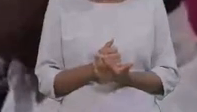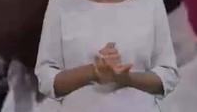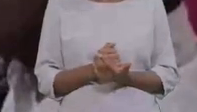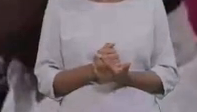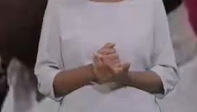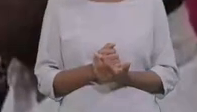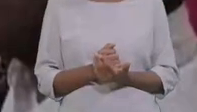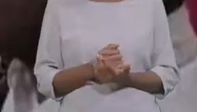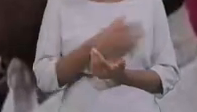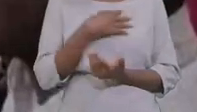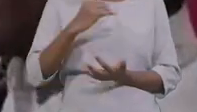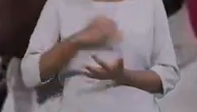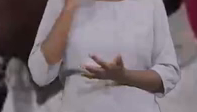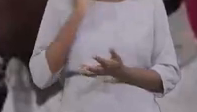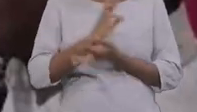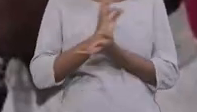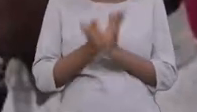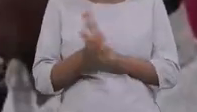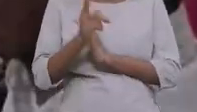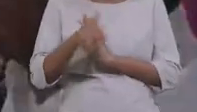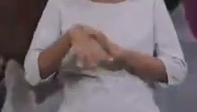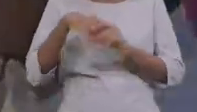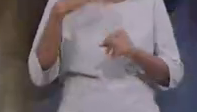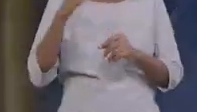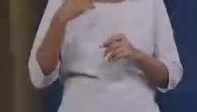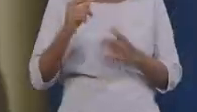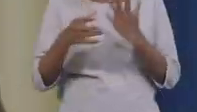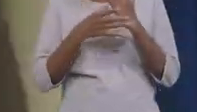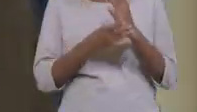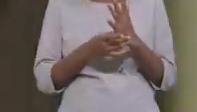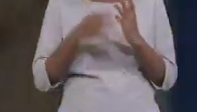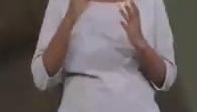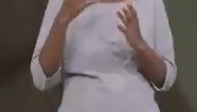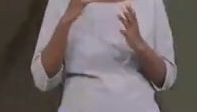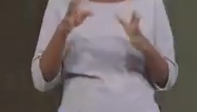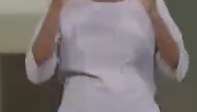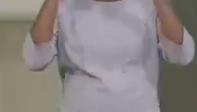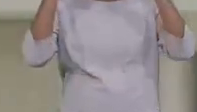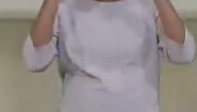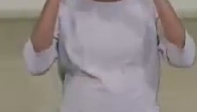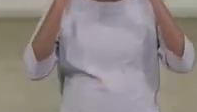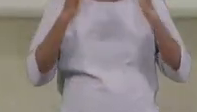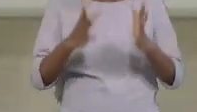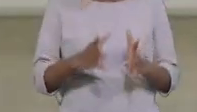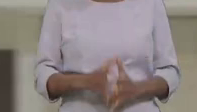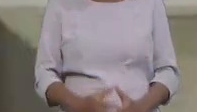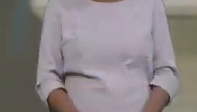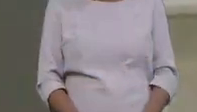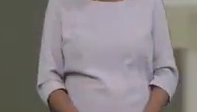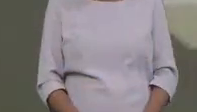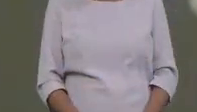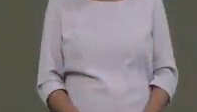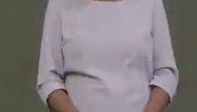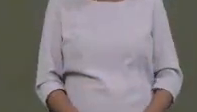15, 21. Amen. Il dit, je te délivrerai de la main des méchants. Amen. Je te sauverai de la main des